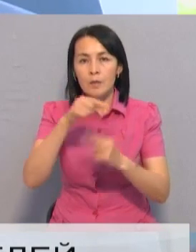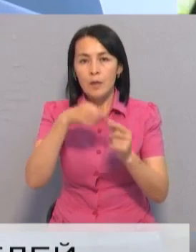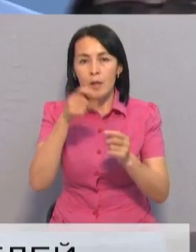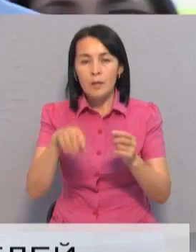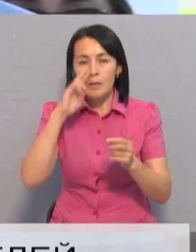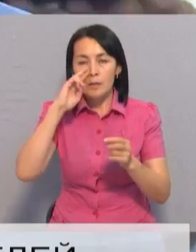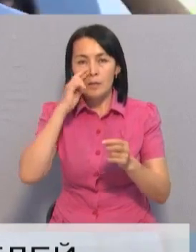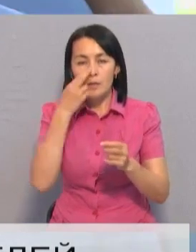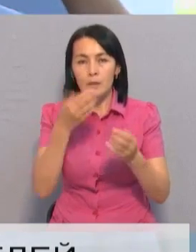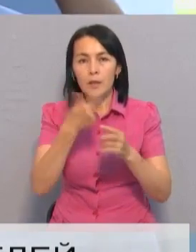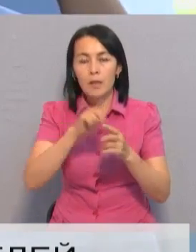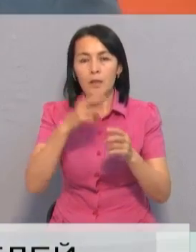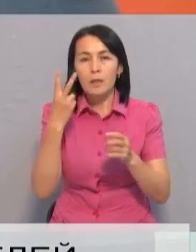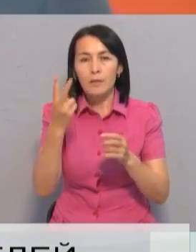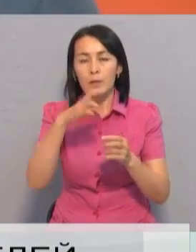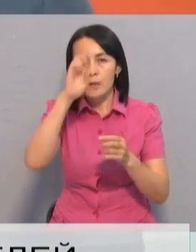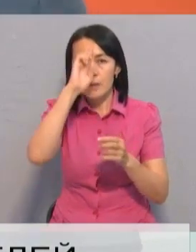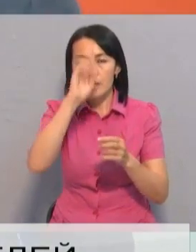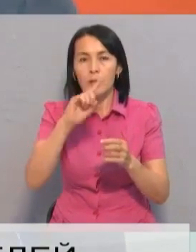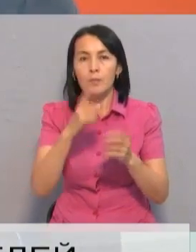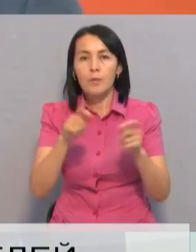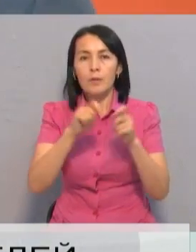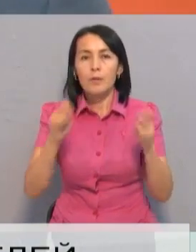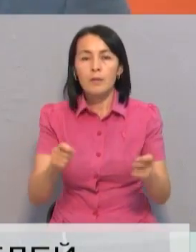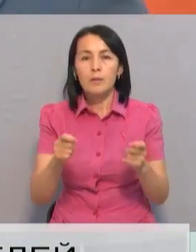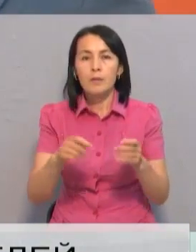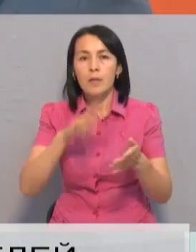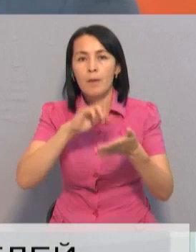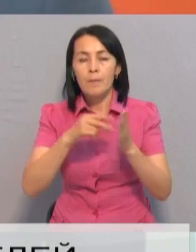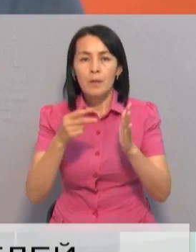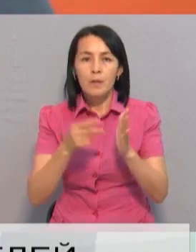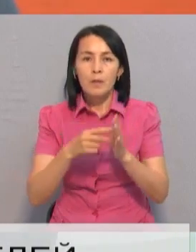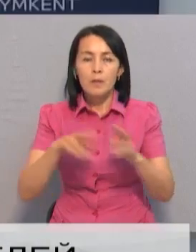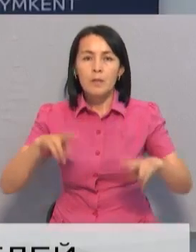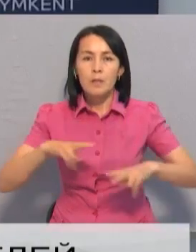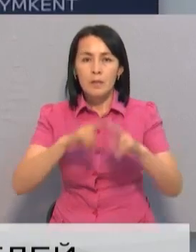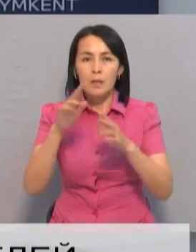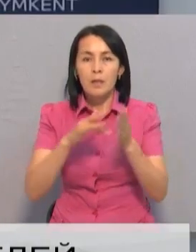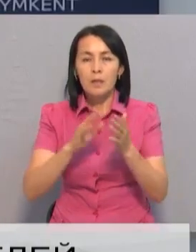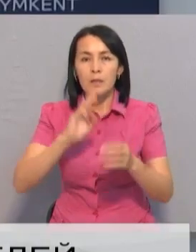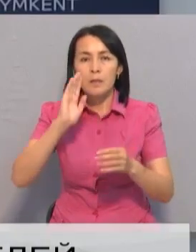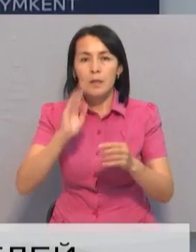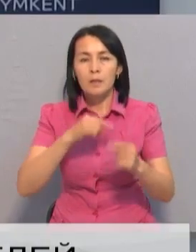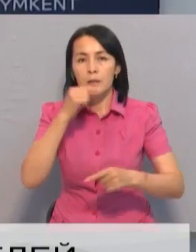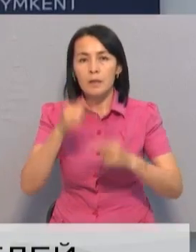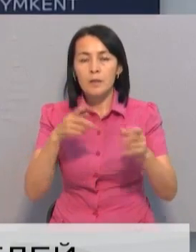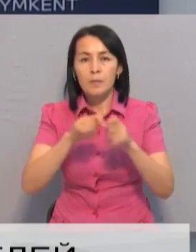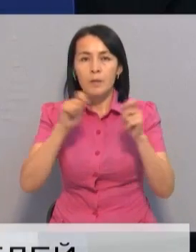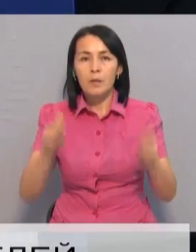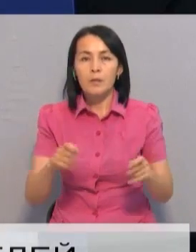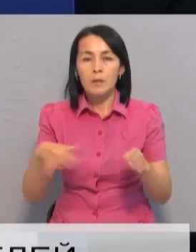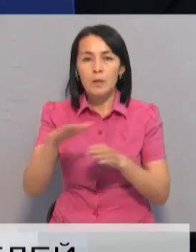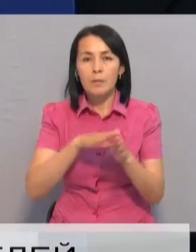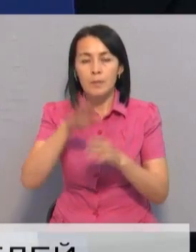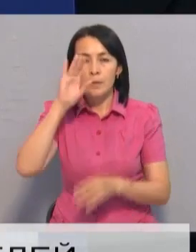предпринимателей в Шымкенте – это второй в стране. Первый открылся недавно в пилотном режиме в Астане. В дальнейшем такие центры откроются по